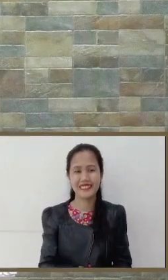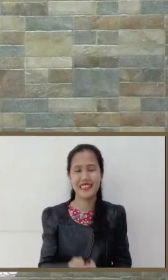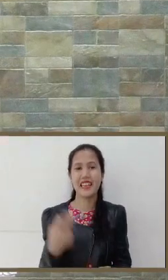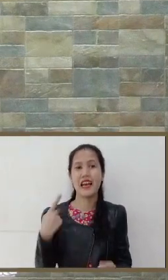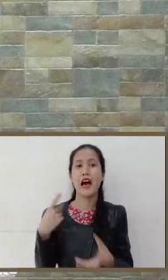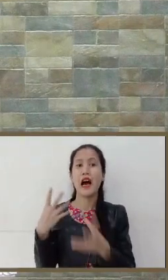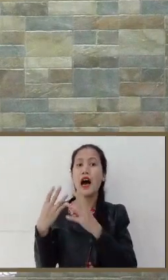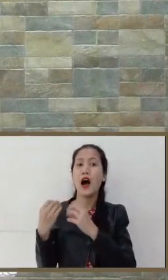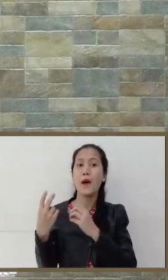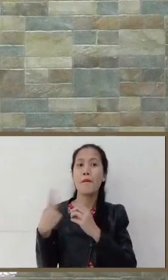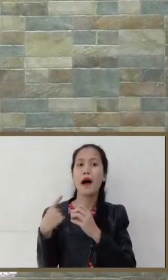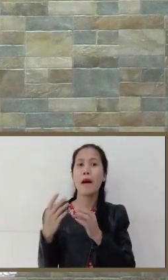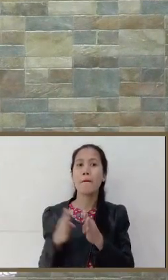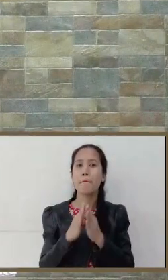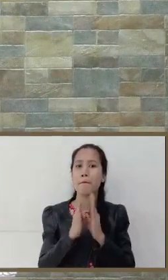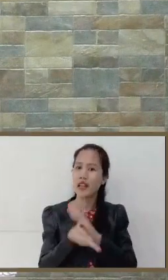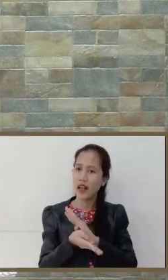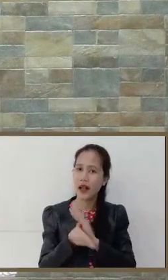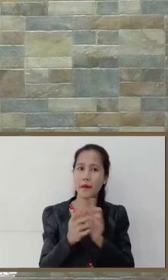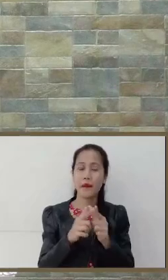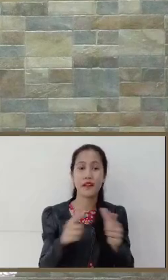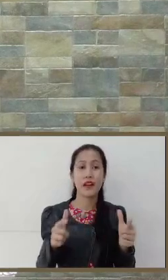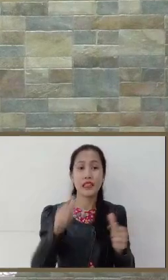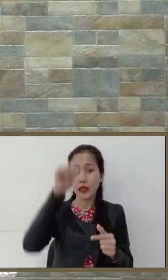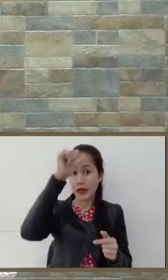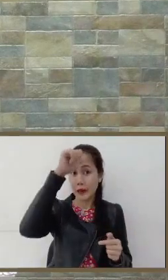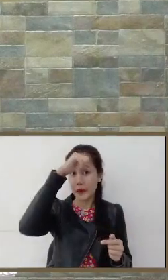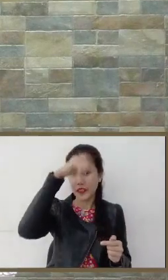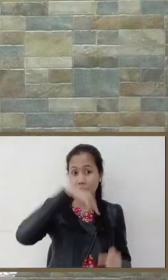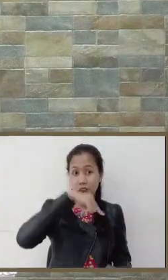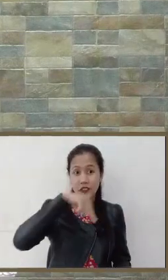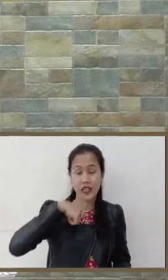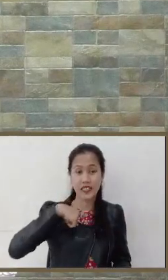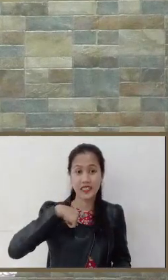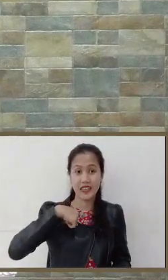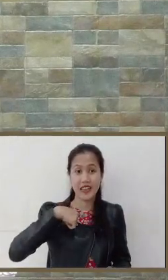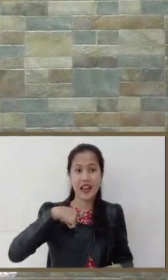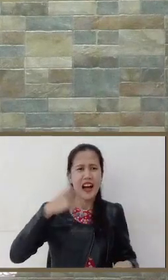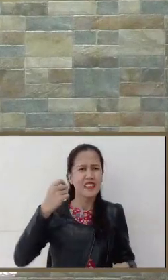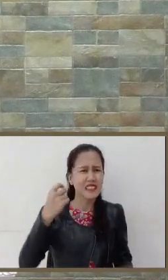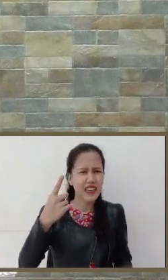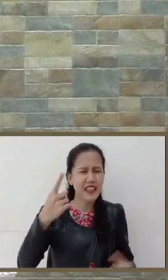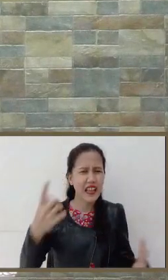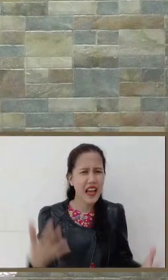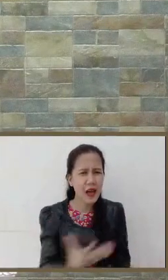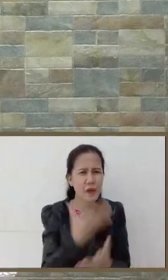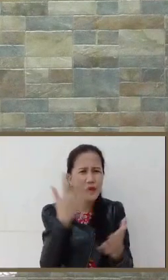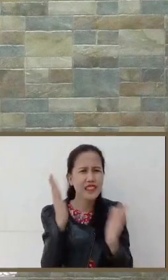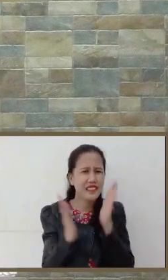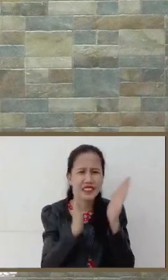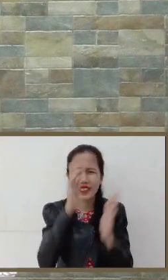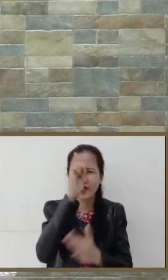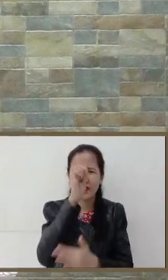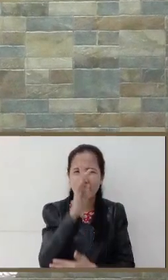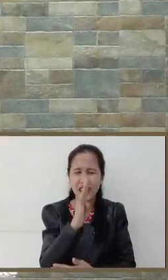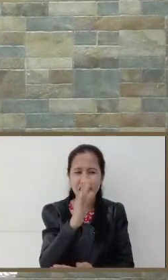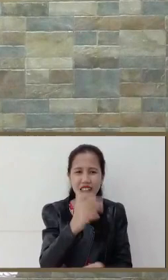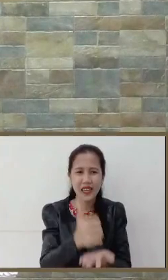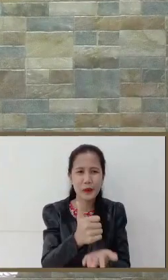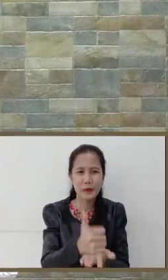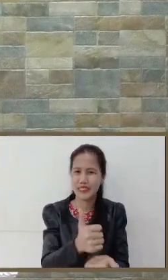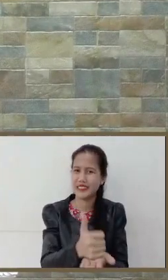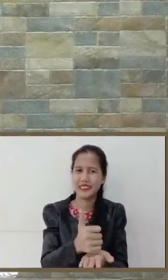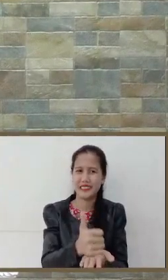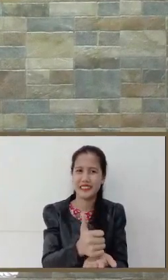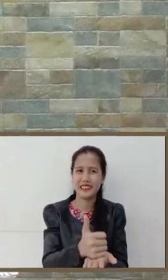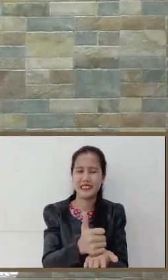po ay naging malaking reminders po sa at bawat isa po sa atin. Mga kapatid, masaya maglingkod sa Panginoon. Amen. Amen. Okay